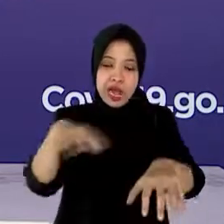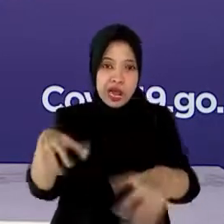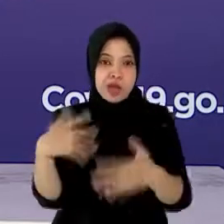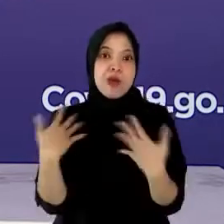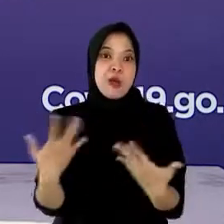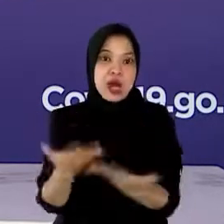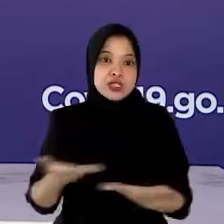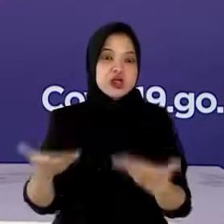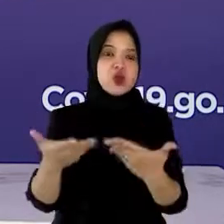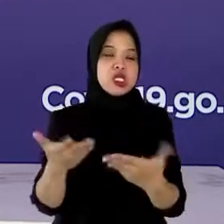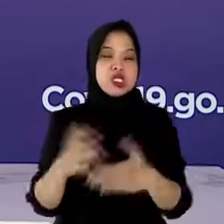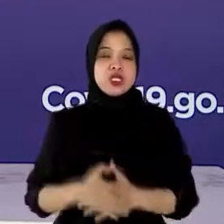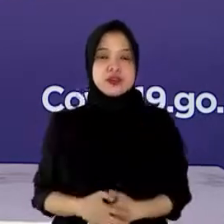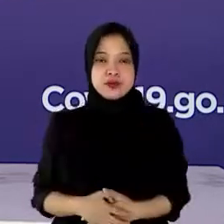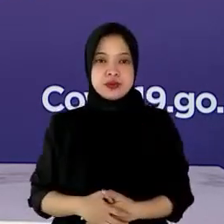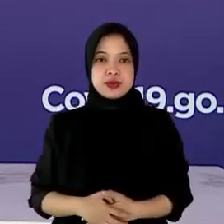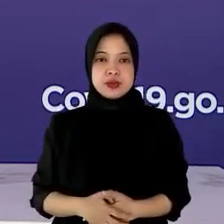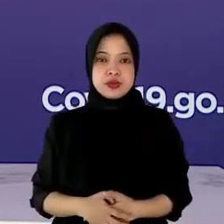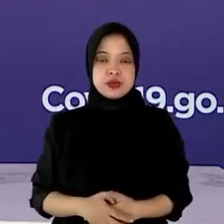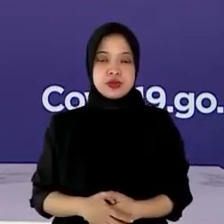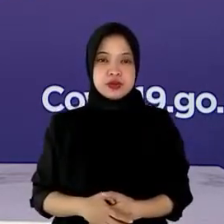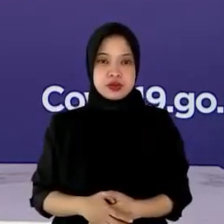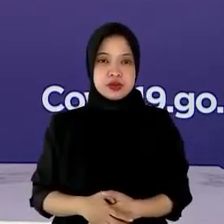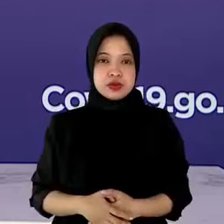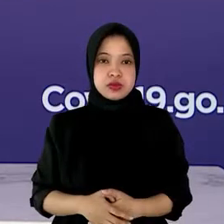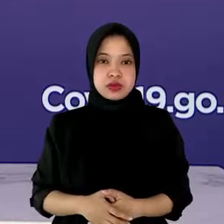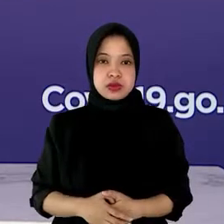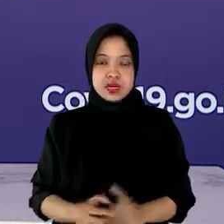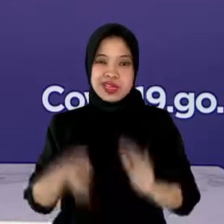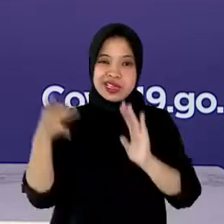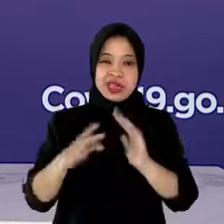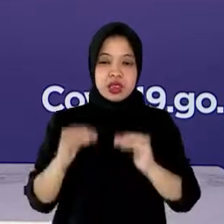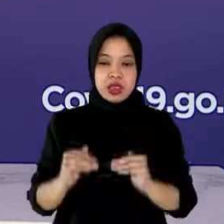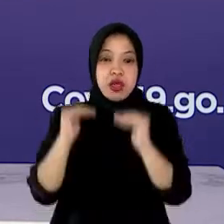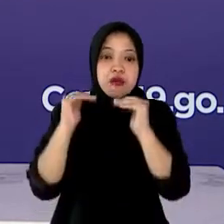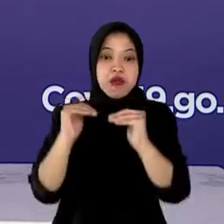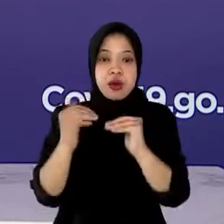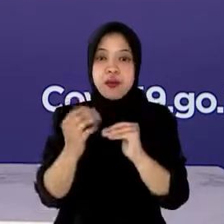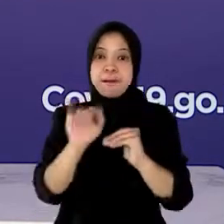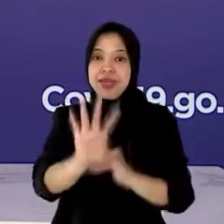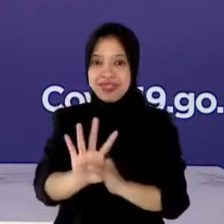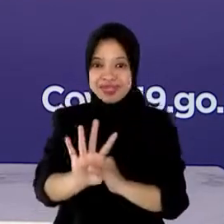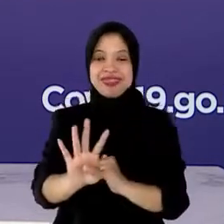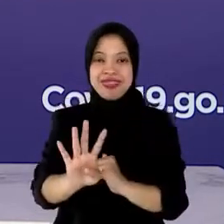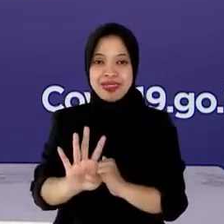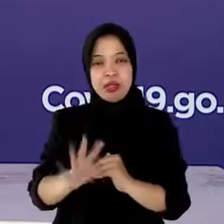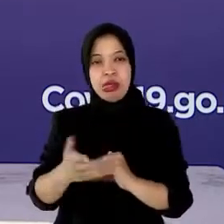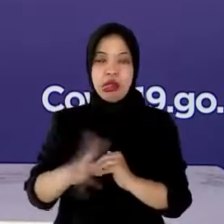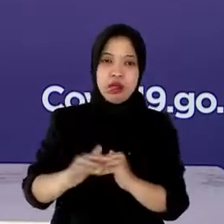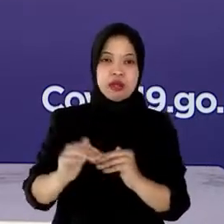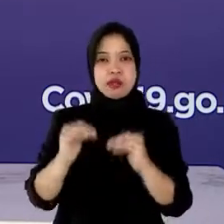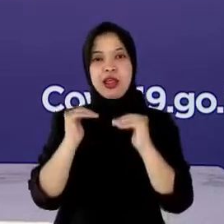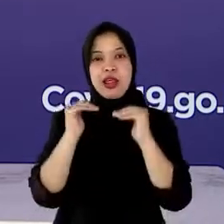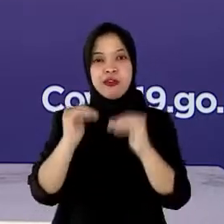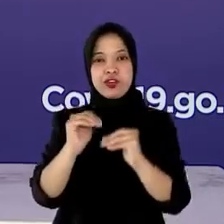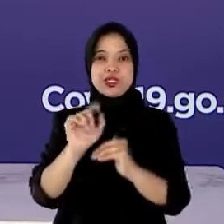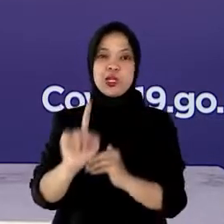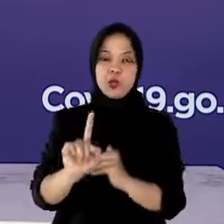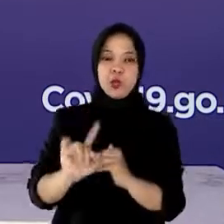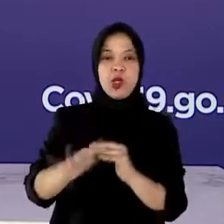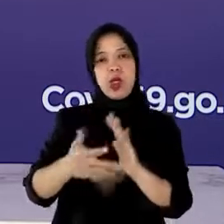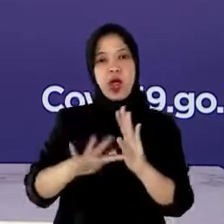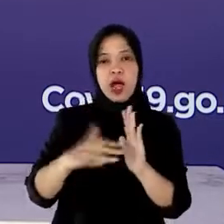tersebut terkait dengan leveling paling ketat adalah level Hai dan paling longgar level